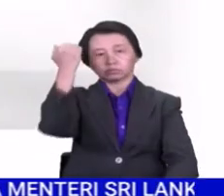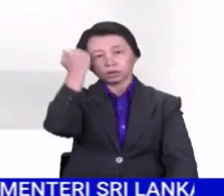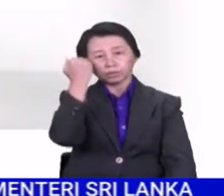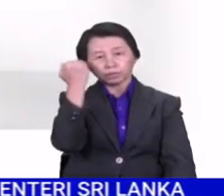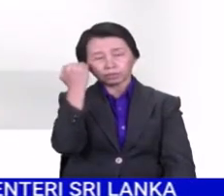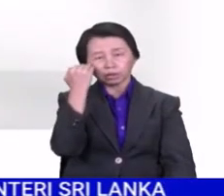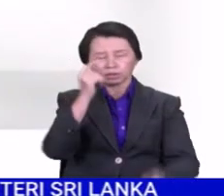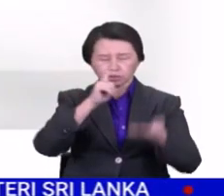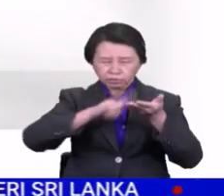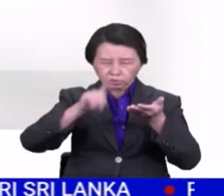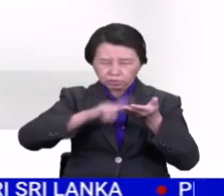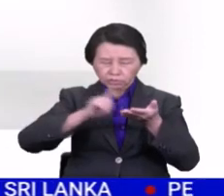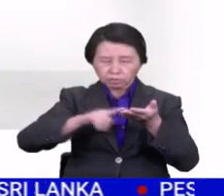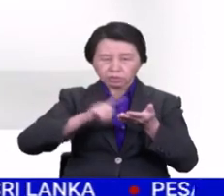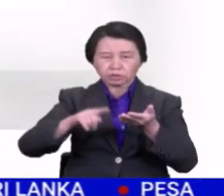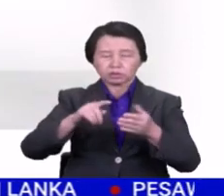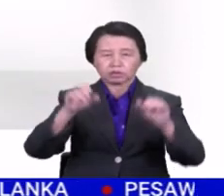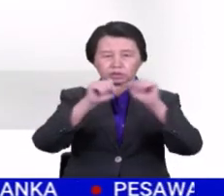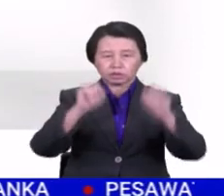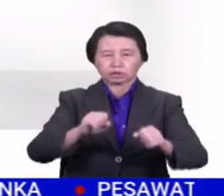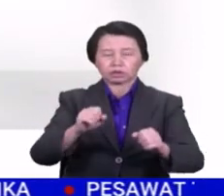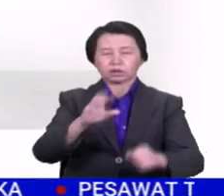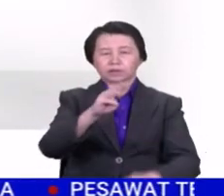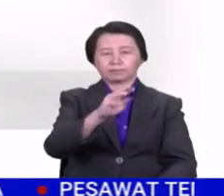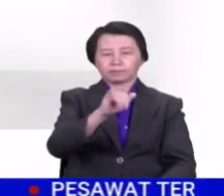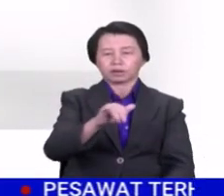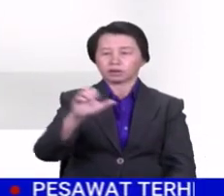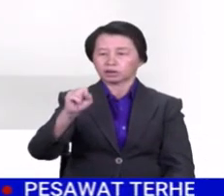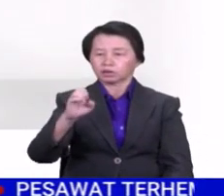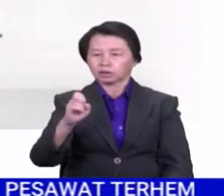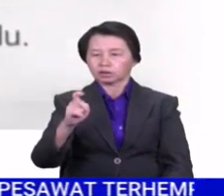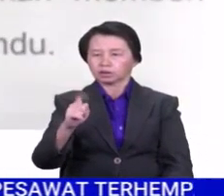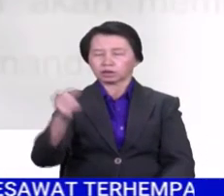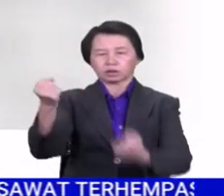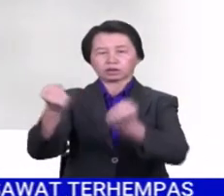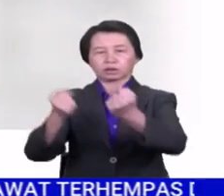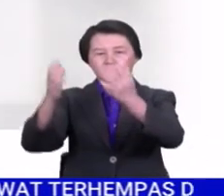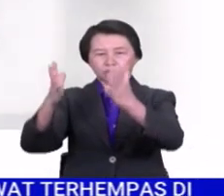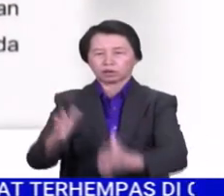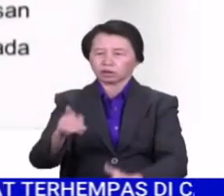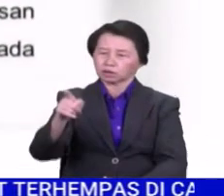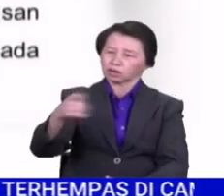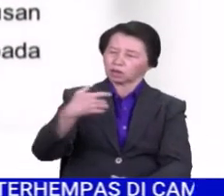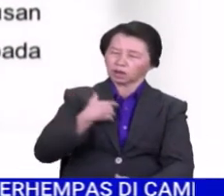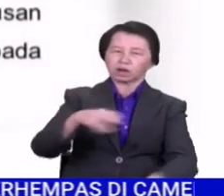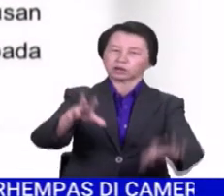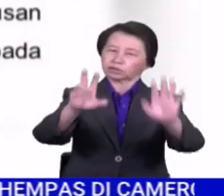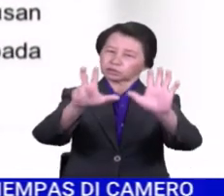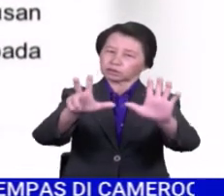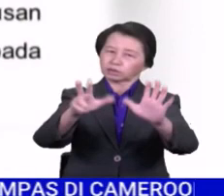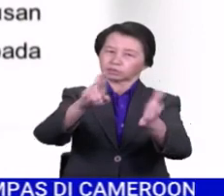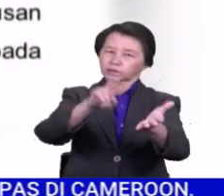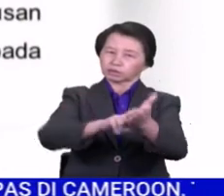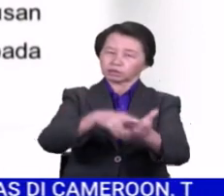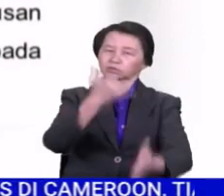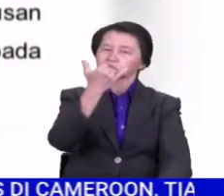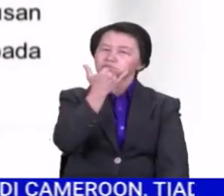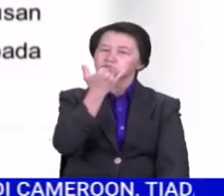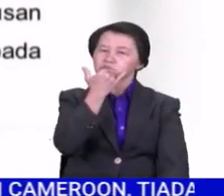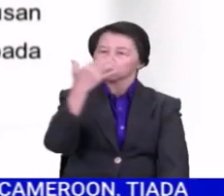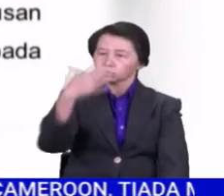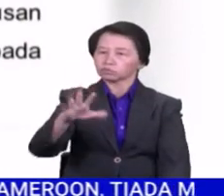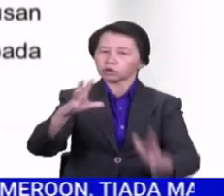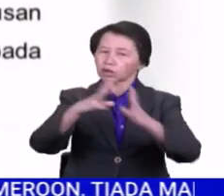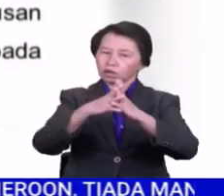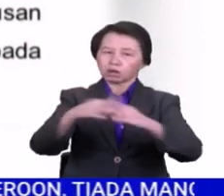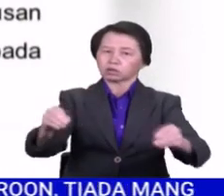semakin dalam pangkalan stemi sikap JJ mendapati ipmado trailer B mempunyai Eleven record kesalahan yang